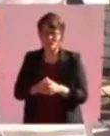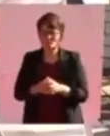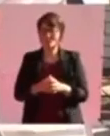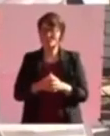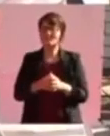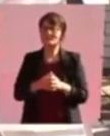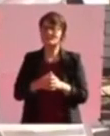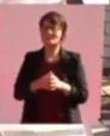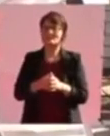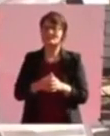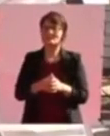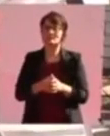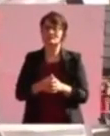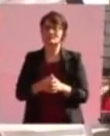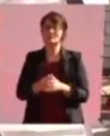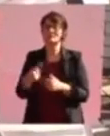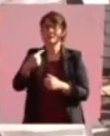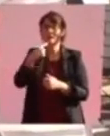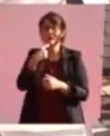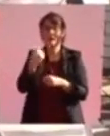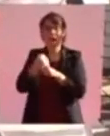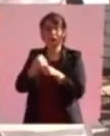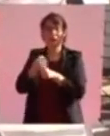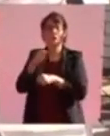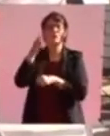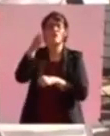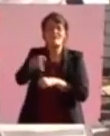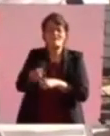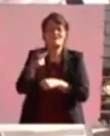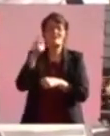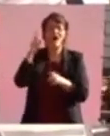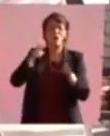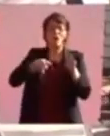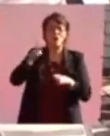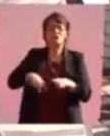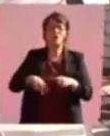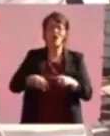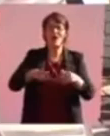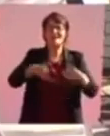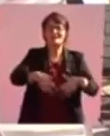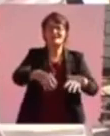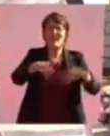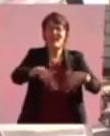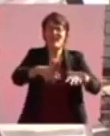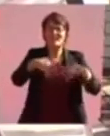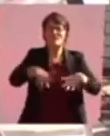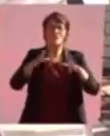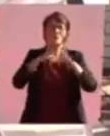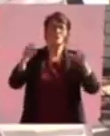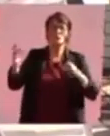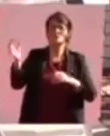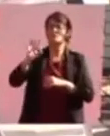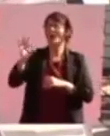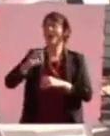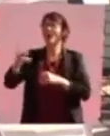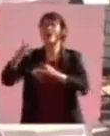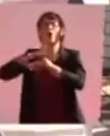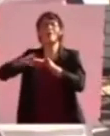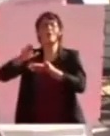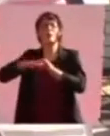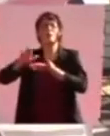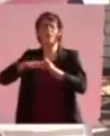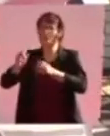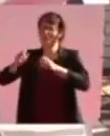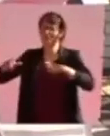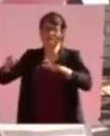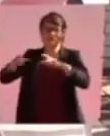falde acquifere di chi controlla gli scarichi da quelli industriali a quelli dei nostri depuratori urbani esponendo quando non